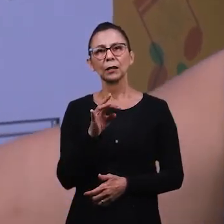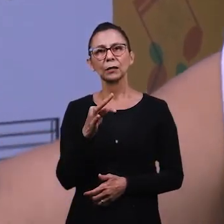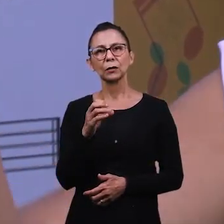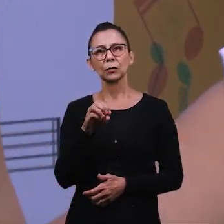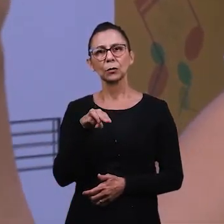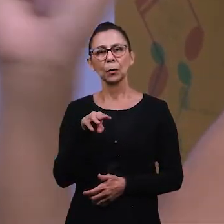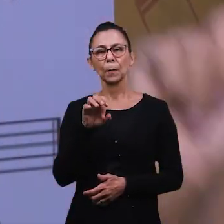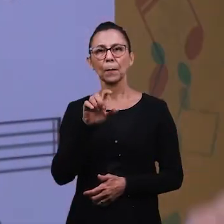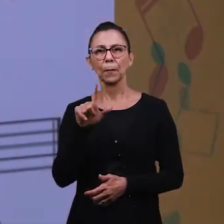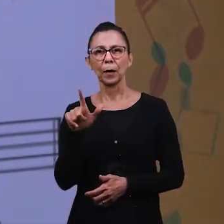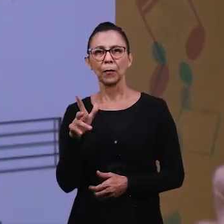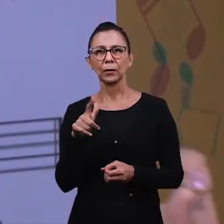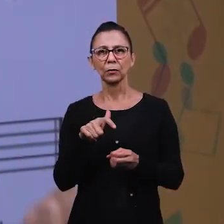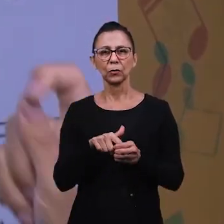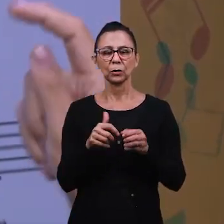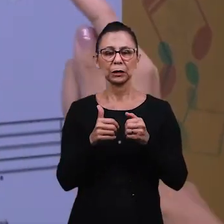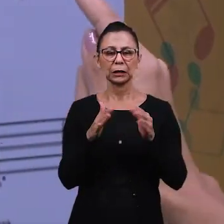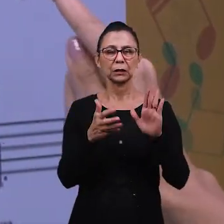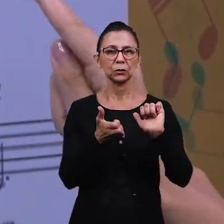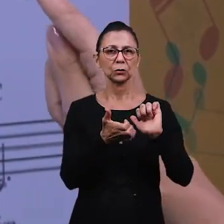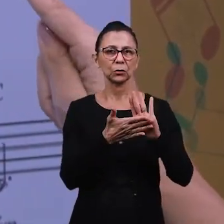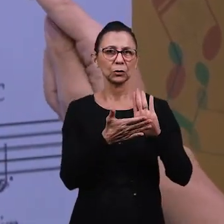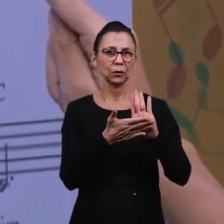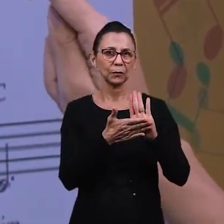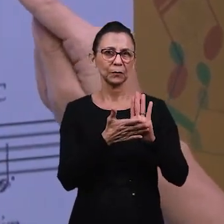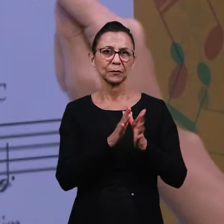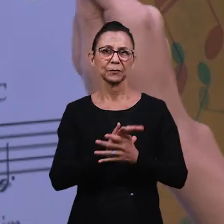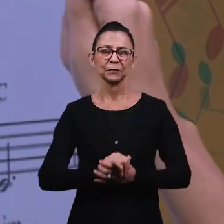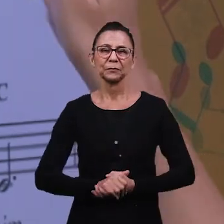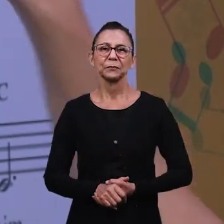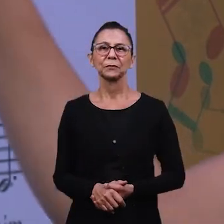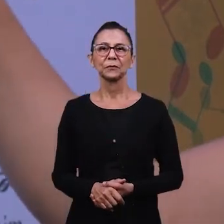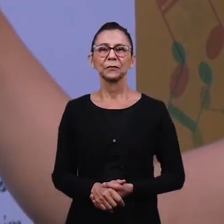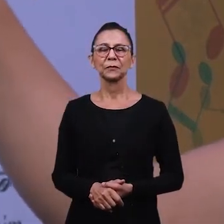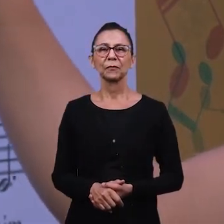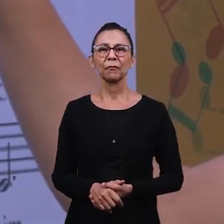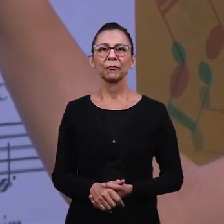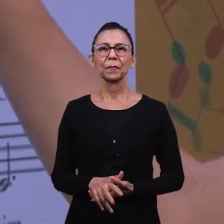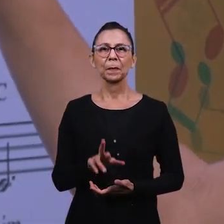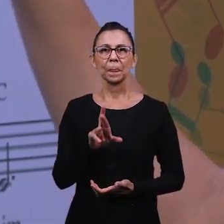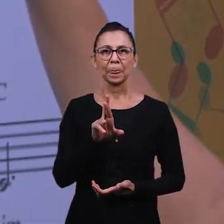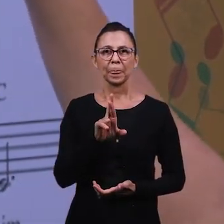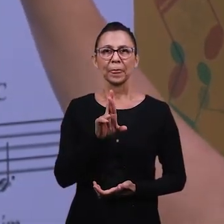Si vous ne retrouvez pas un autre, on revient au début. Donc ici, on revient.